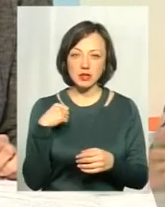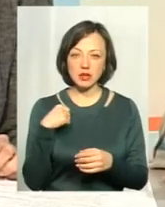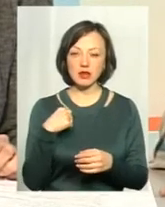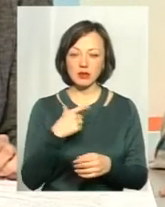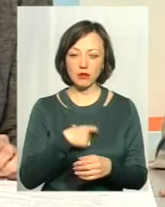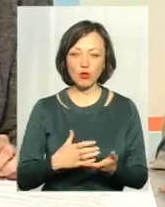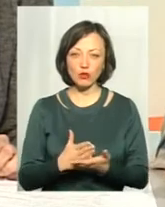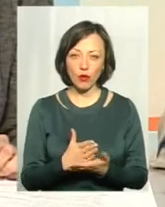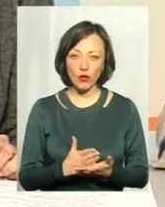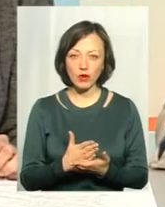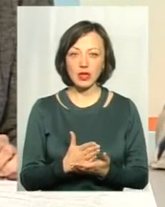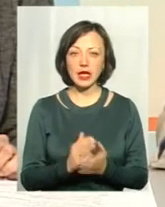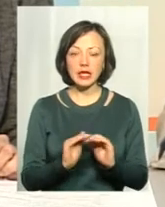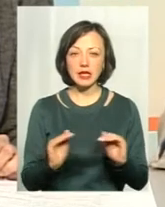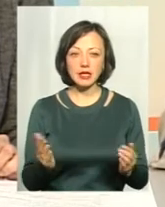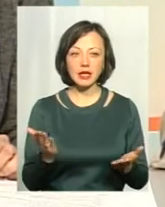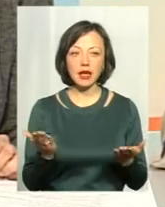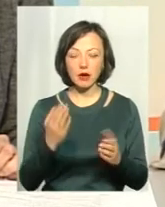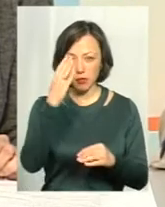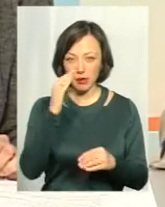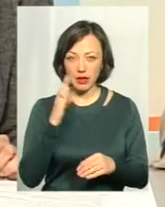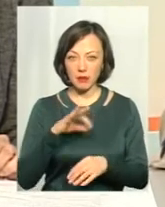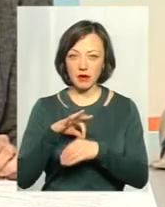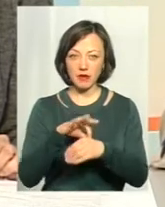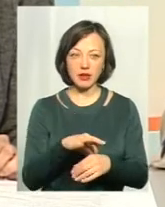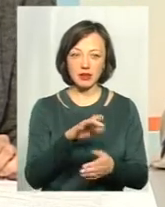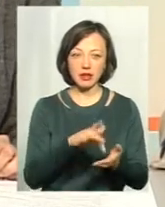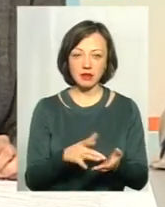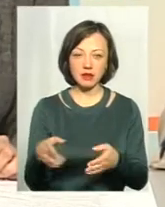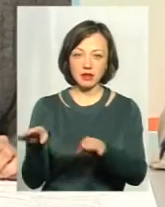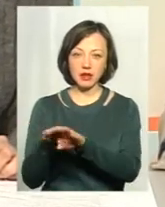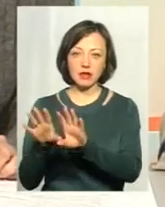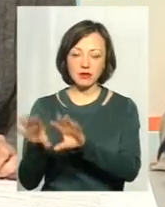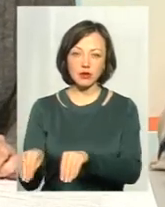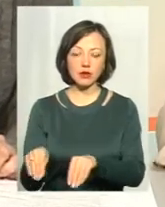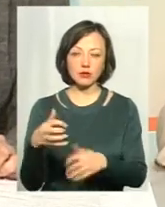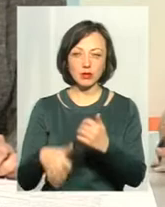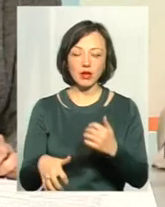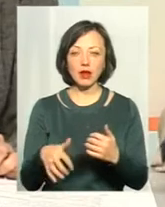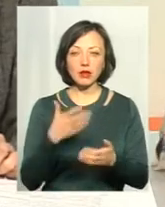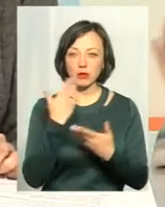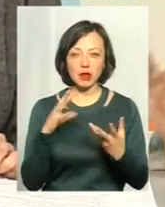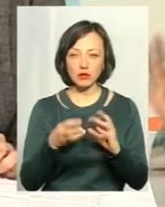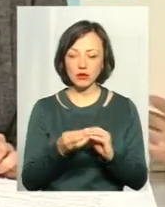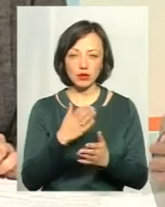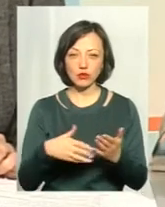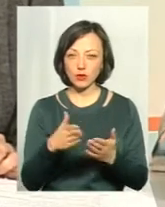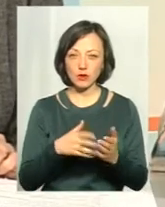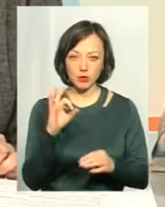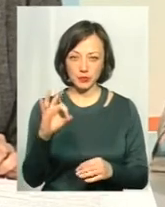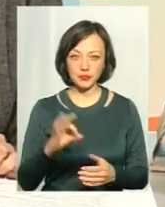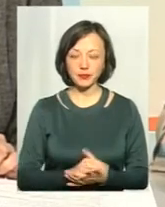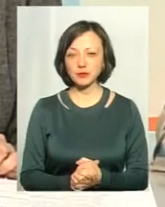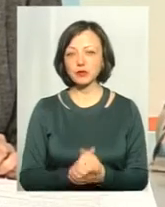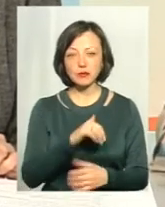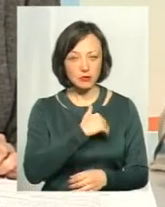себе обслуговують. Ті діти, які батьки привели з центру і закрили, і там дитина сама по собі, немає результату зовсім ноль.